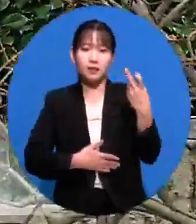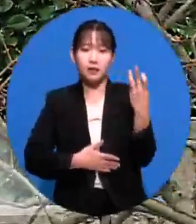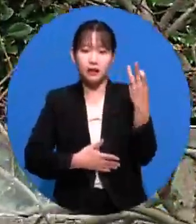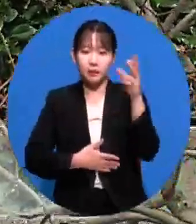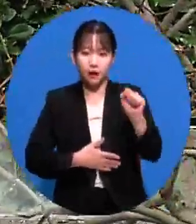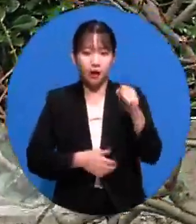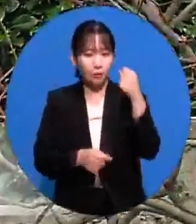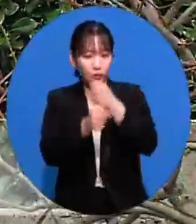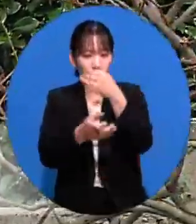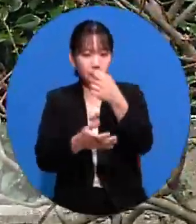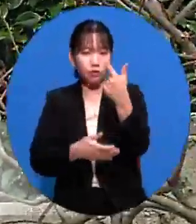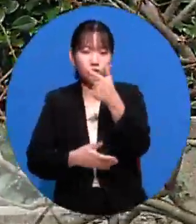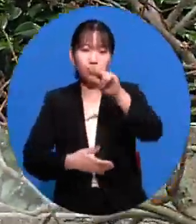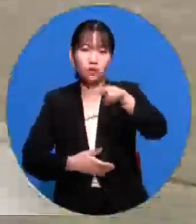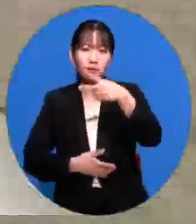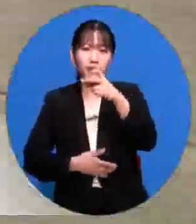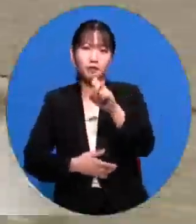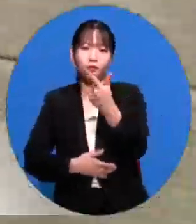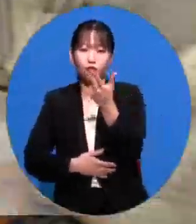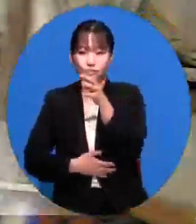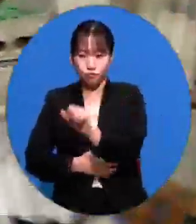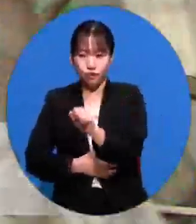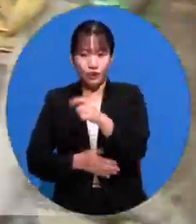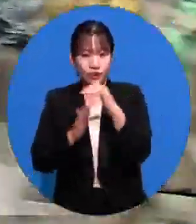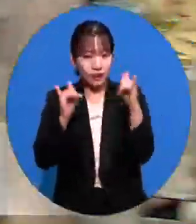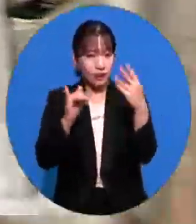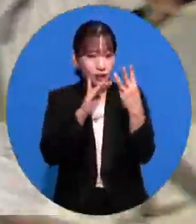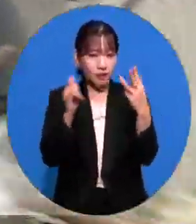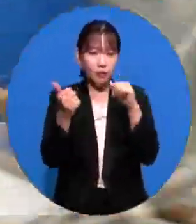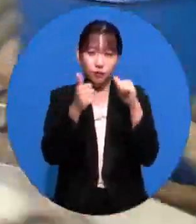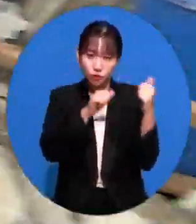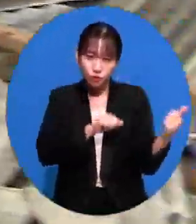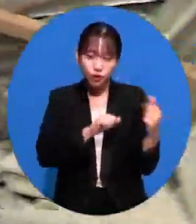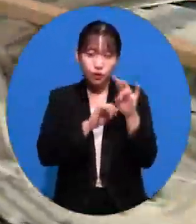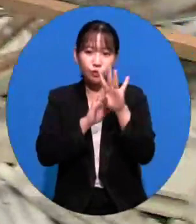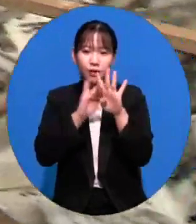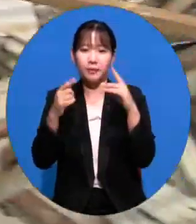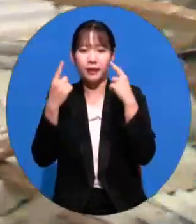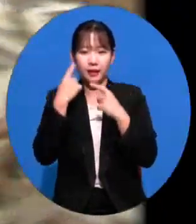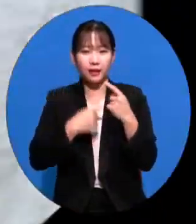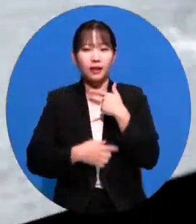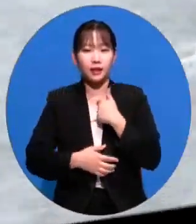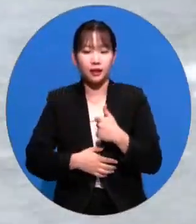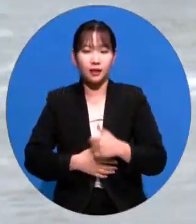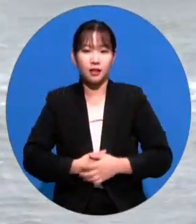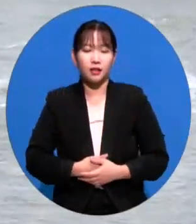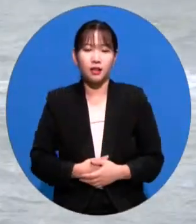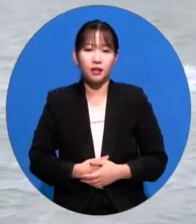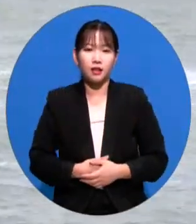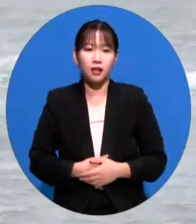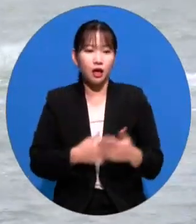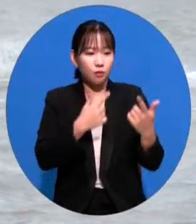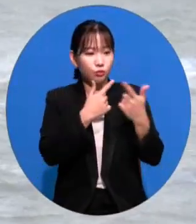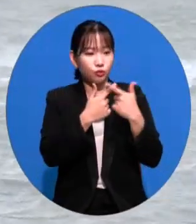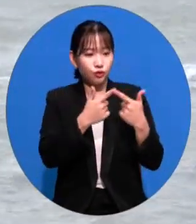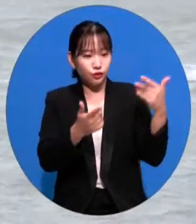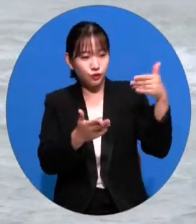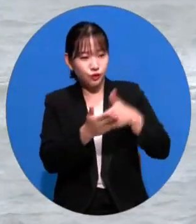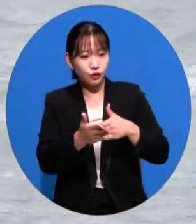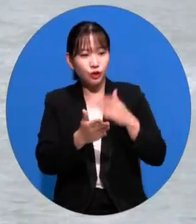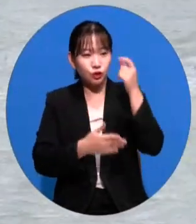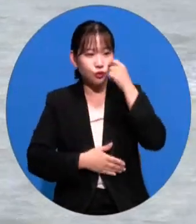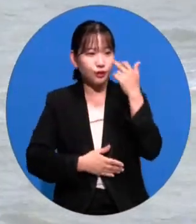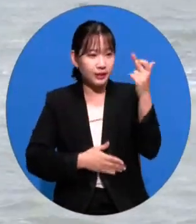복구비는 6,216억 원이었습니다. 3명이 숨지고 24명이 다쳤습니다. 부산을 거쳐